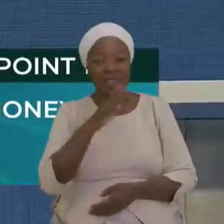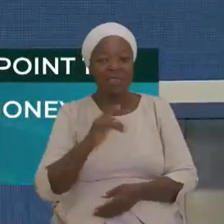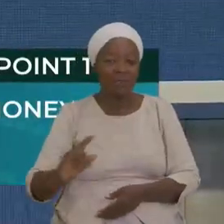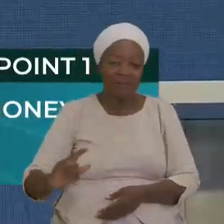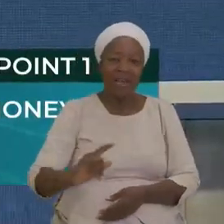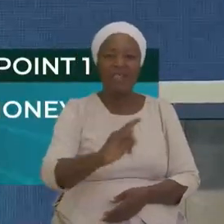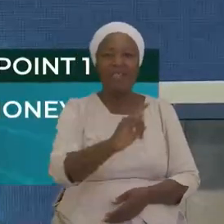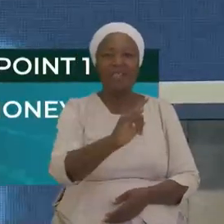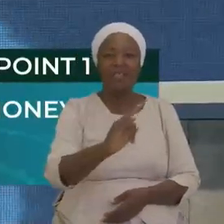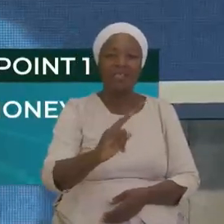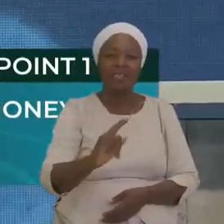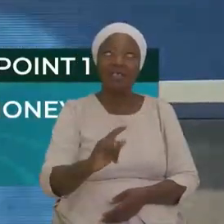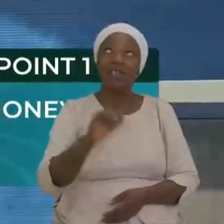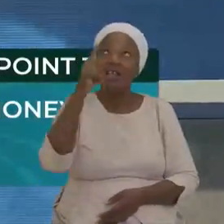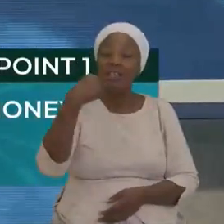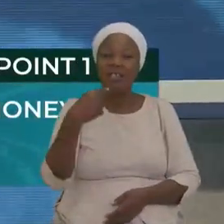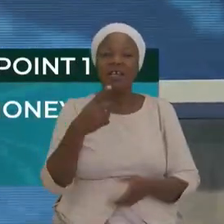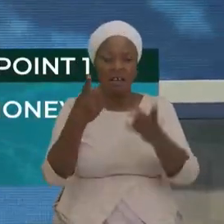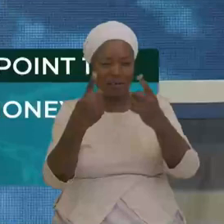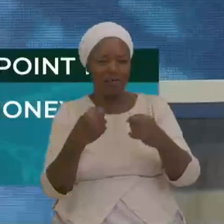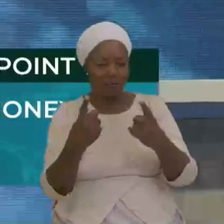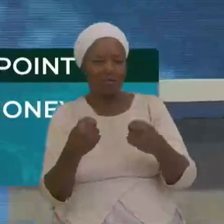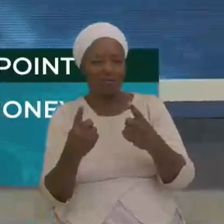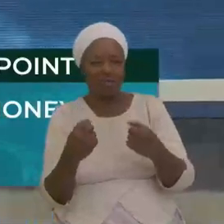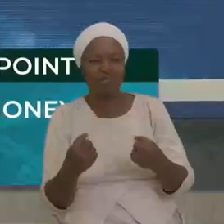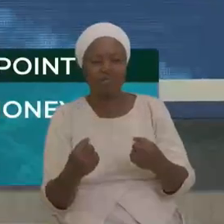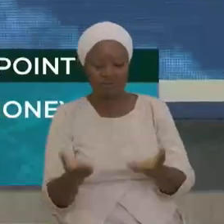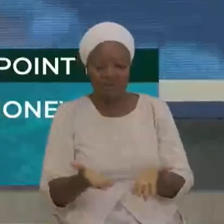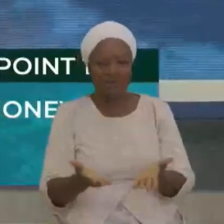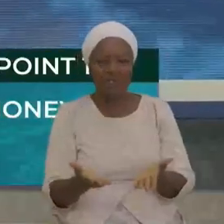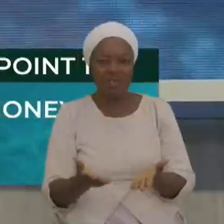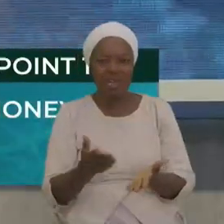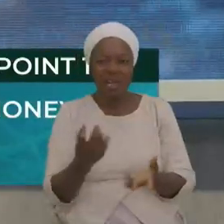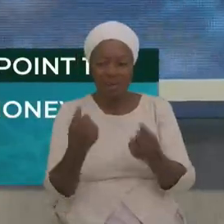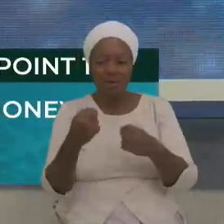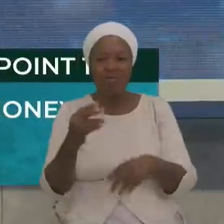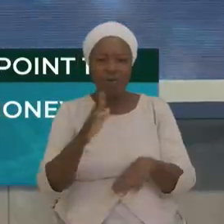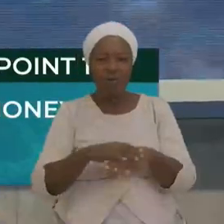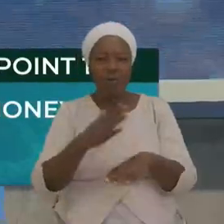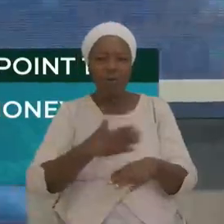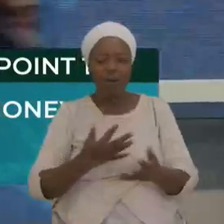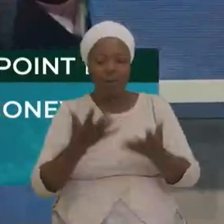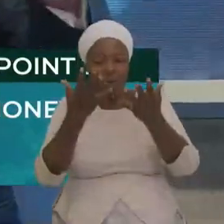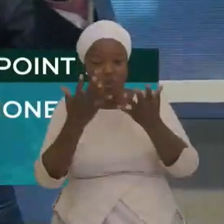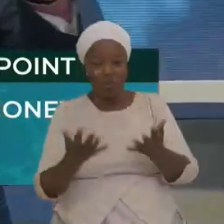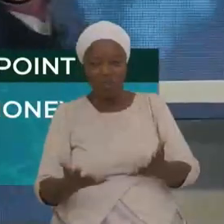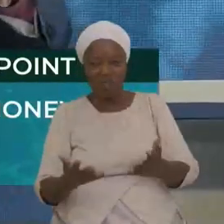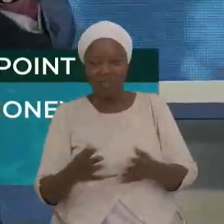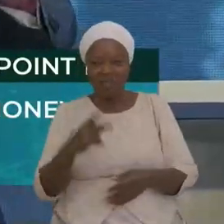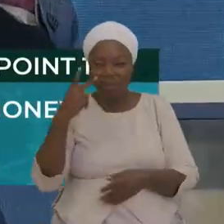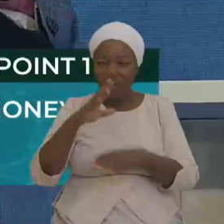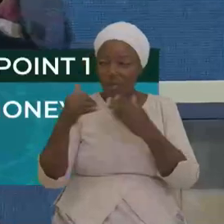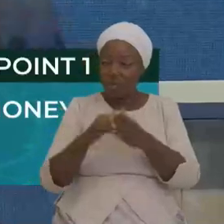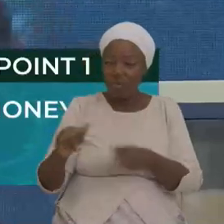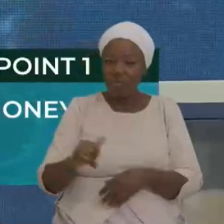l'envol. Aidez, venez ici. Montez sur mes ailes. Vous voyez